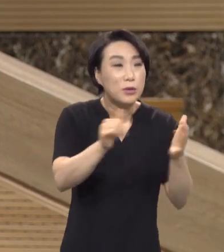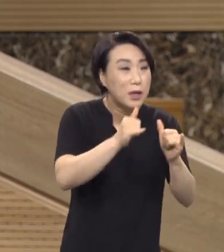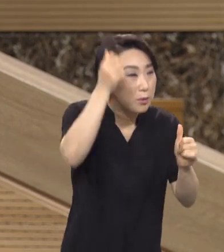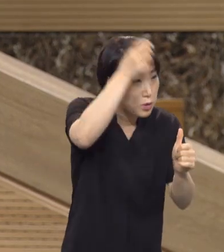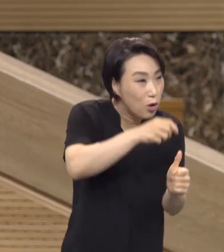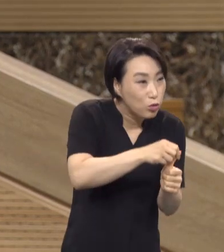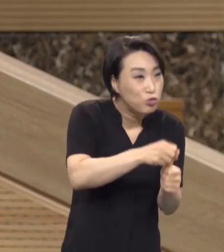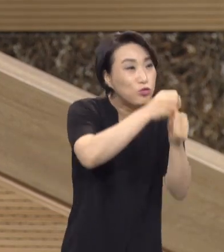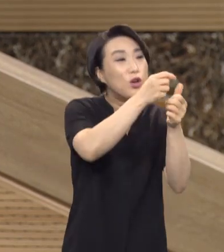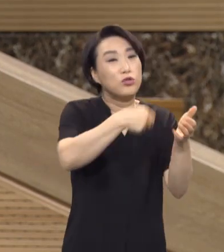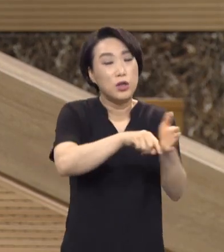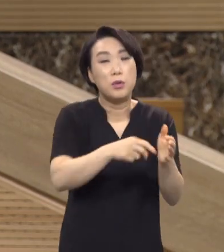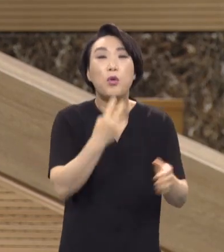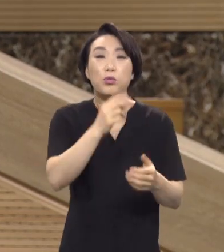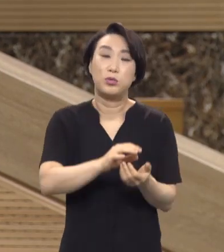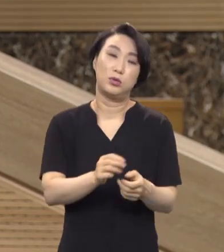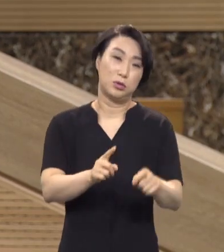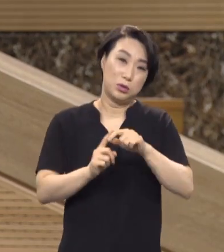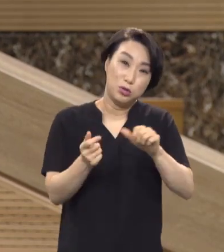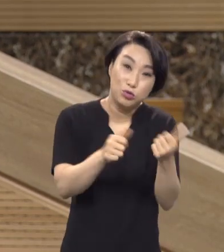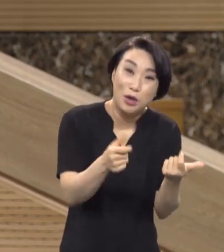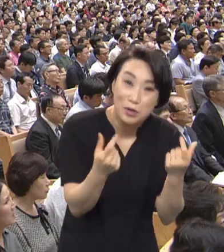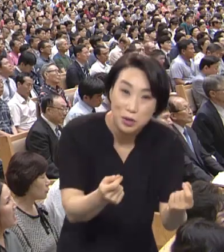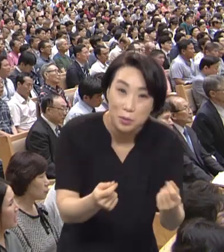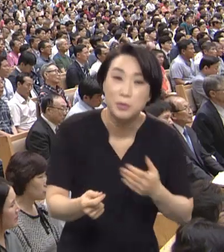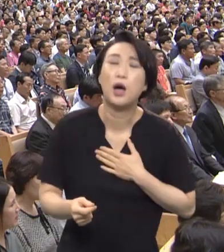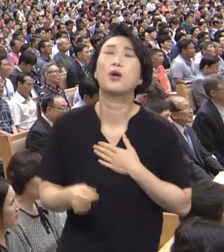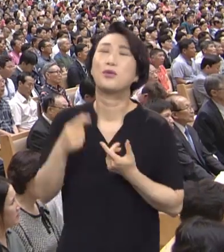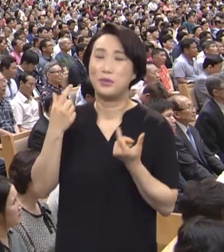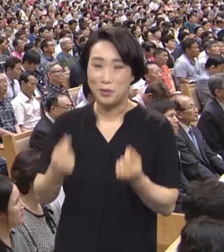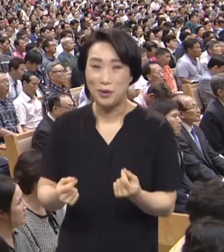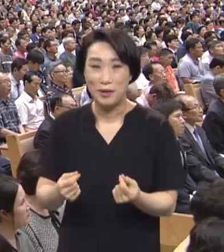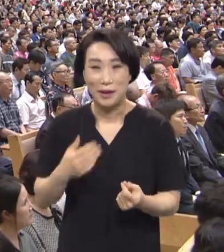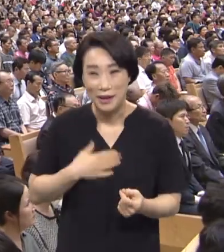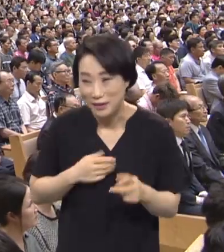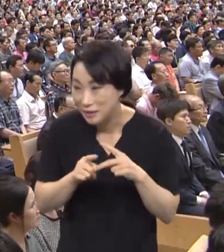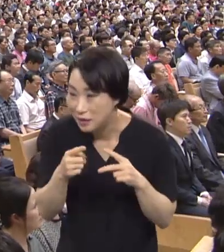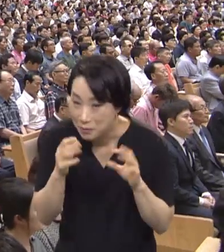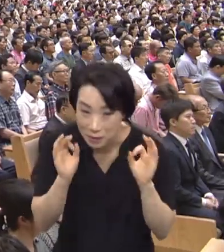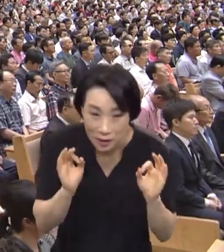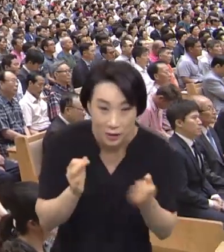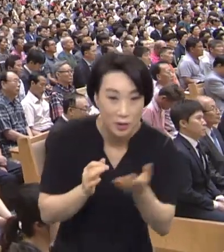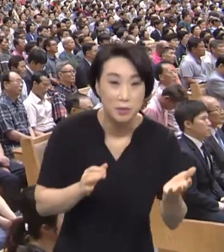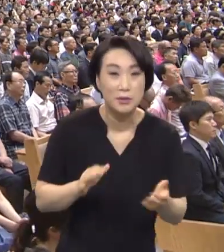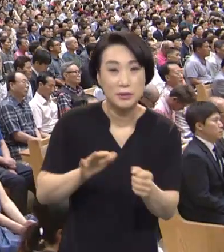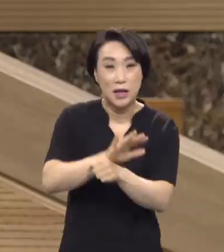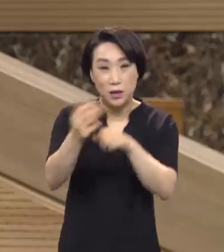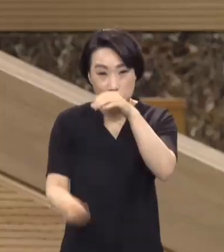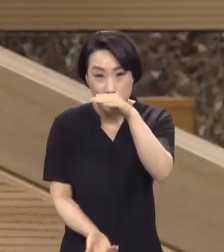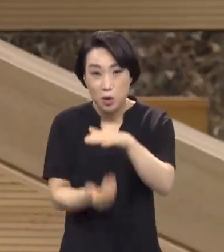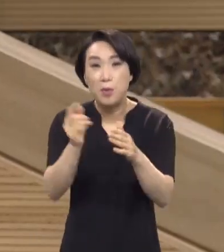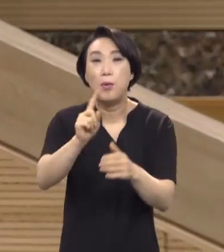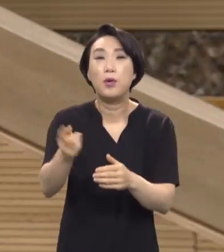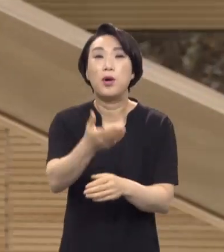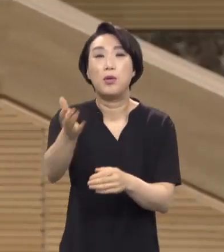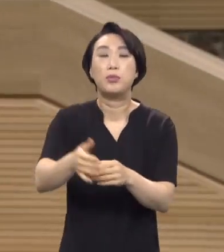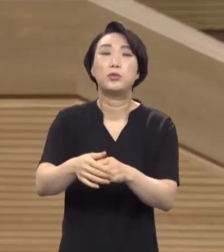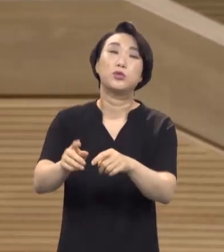살려고자 목숨 내놓듯이 이해가 되십니까? 사랑의 최고의 종말은 순교라 이